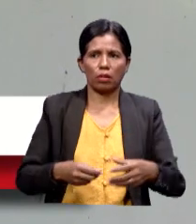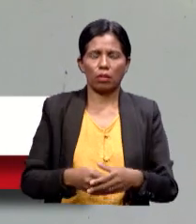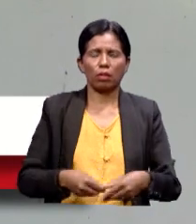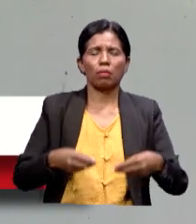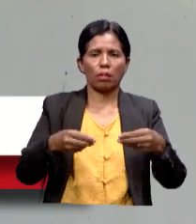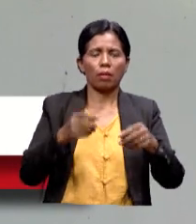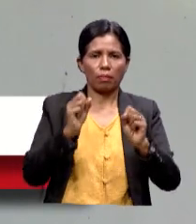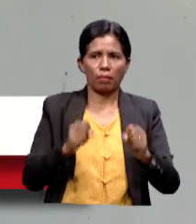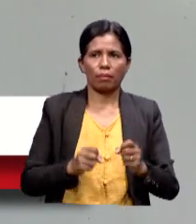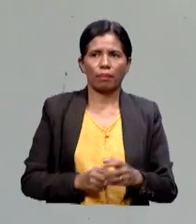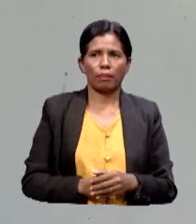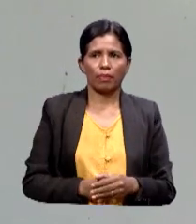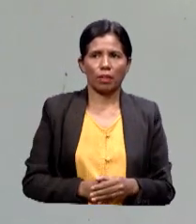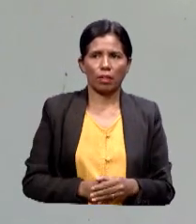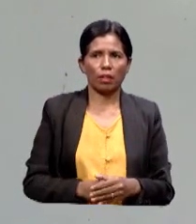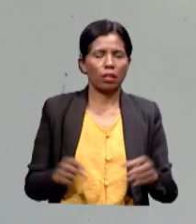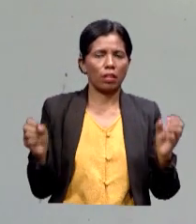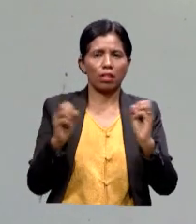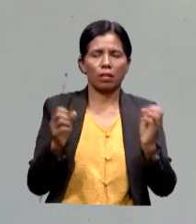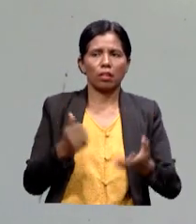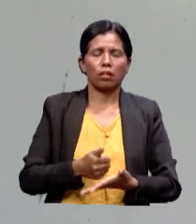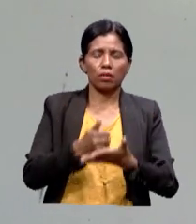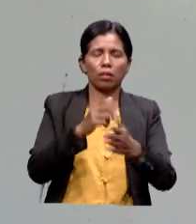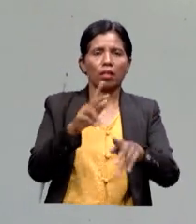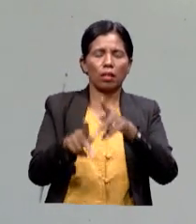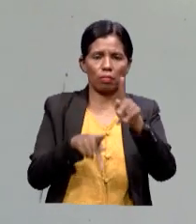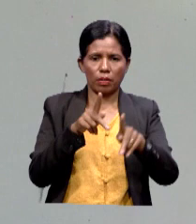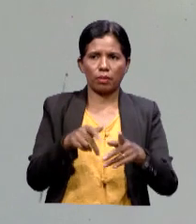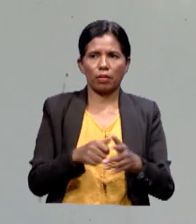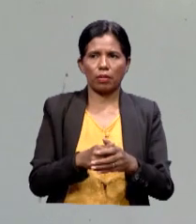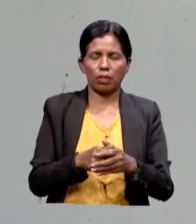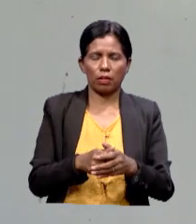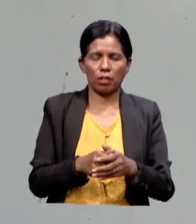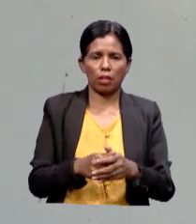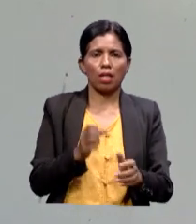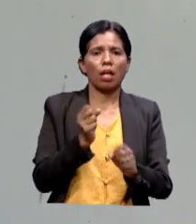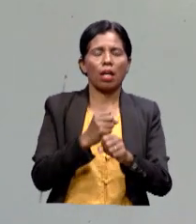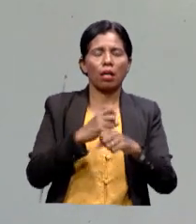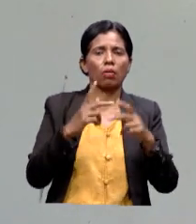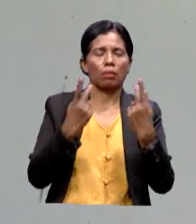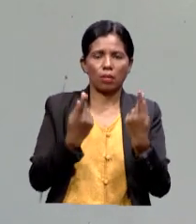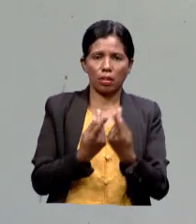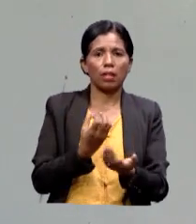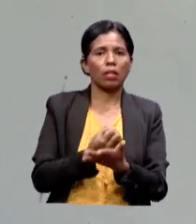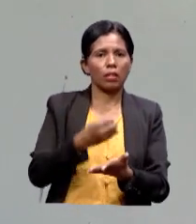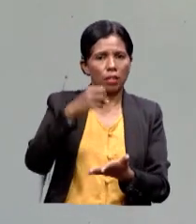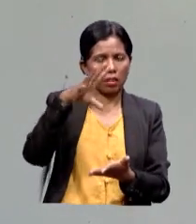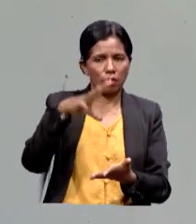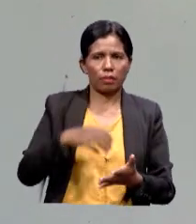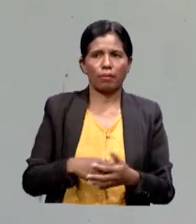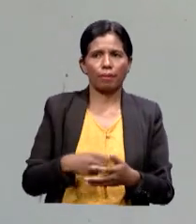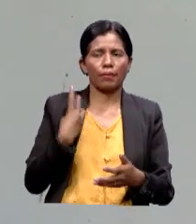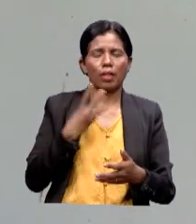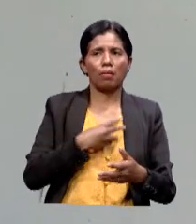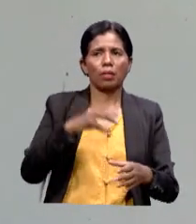bele. Koitaru ne laos por ajuda povo, mabe habokur ba kompanya re. Povo amisir ne ne